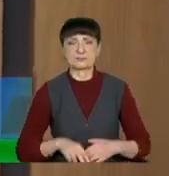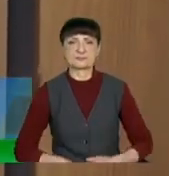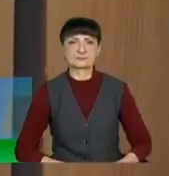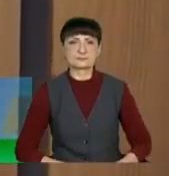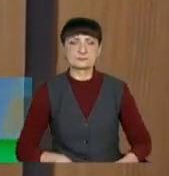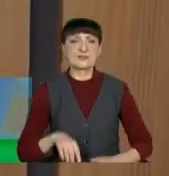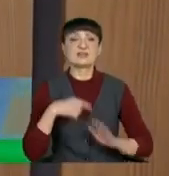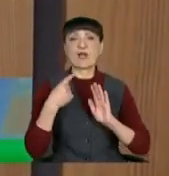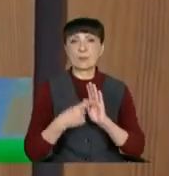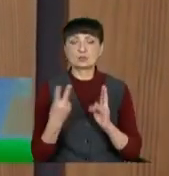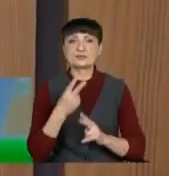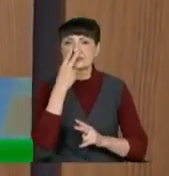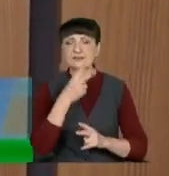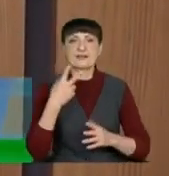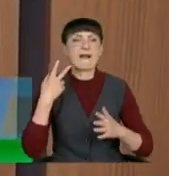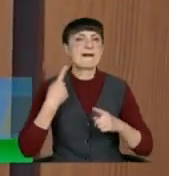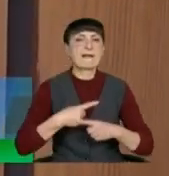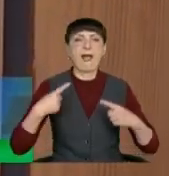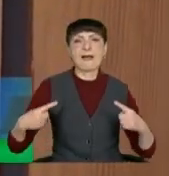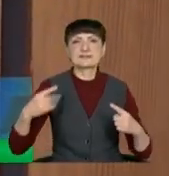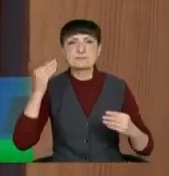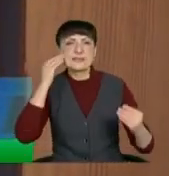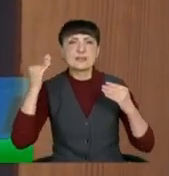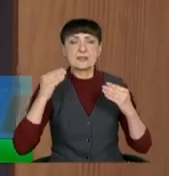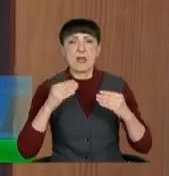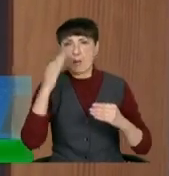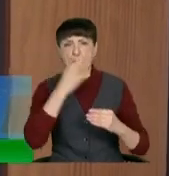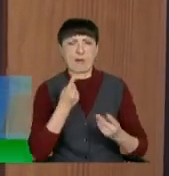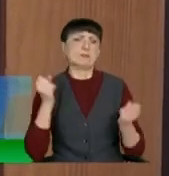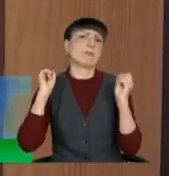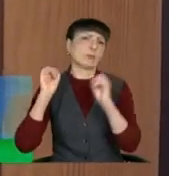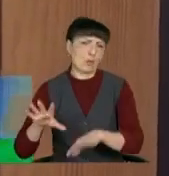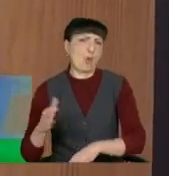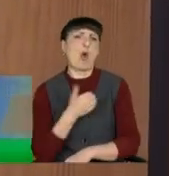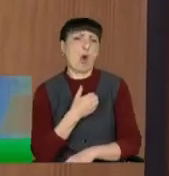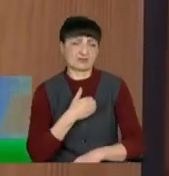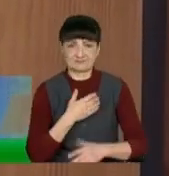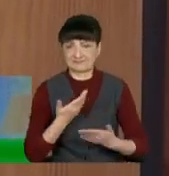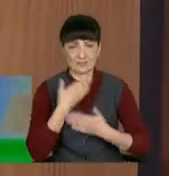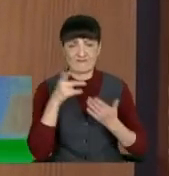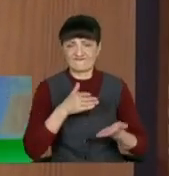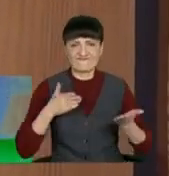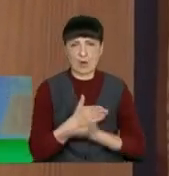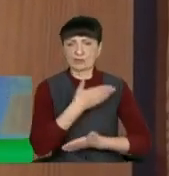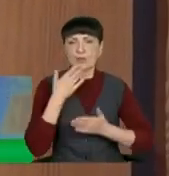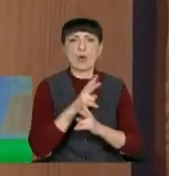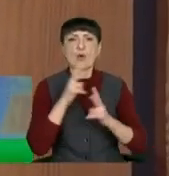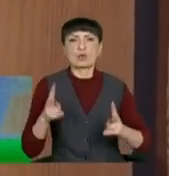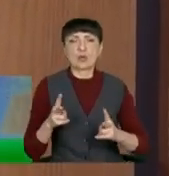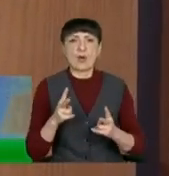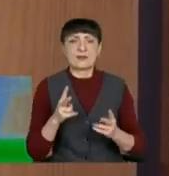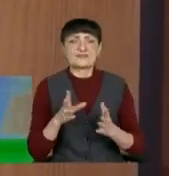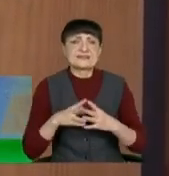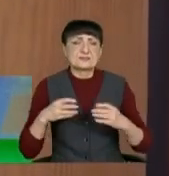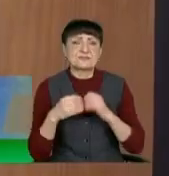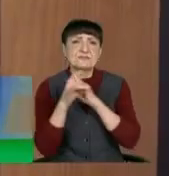На этот вопрос надо смотреть с разных сторон. Родители же не оставляют детей дома одних от большого желания. У них нет выхода, особенно у тех, у кого плачевное